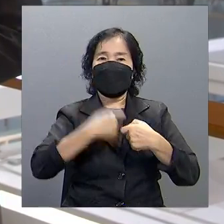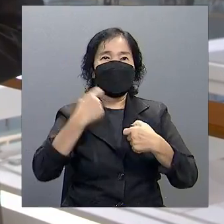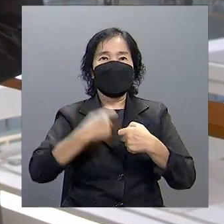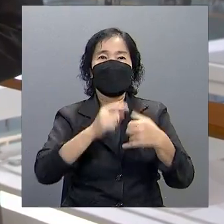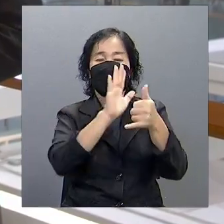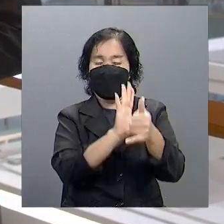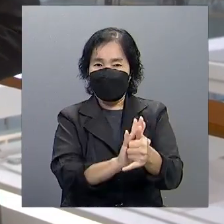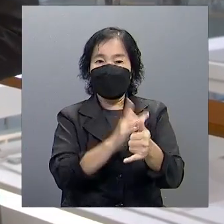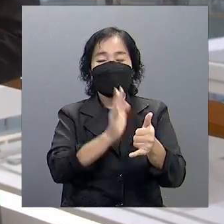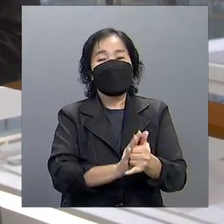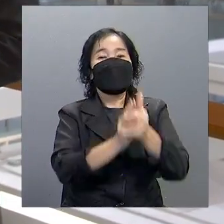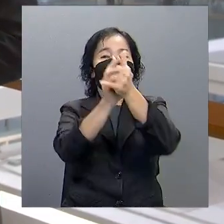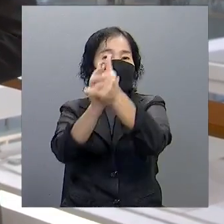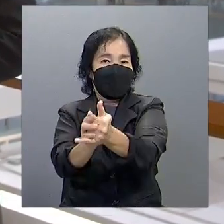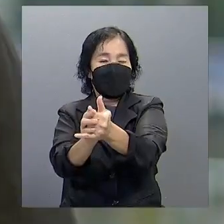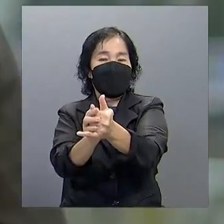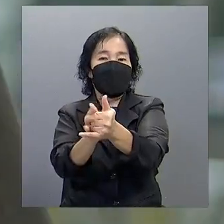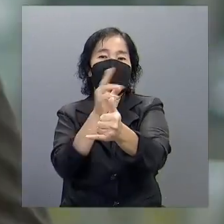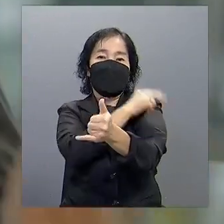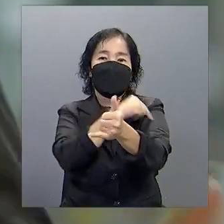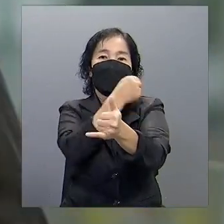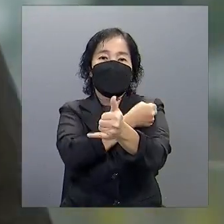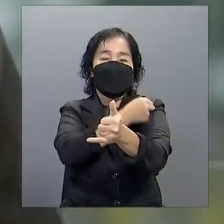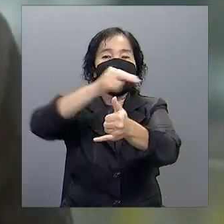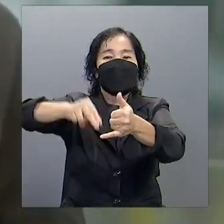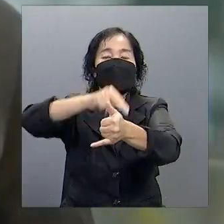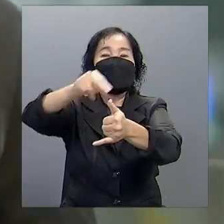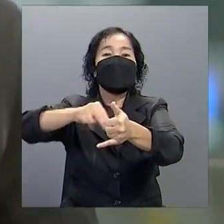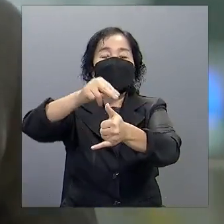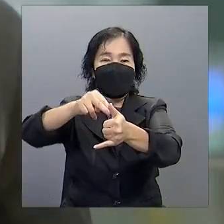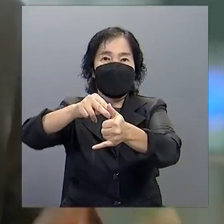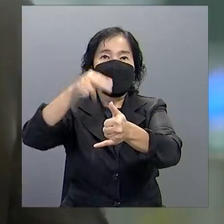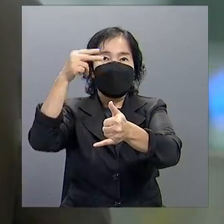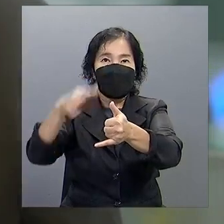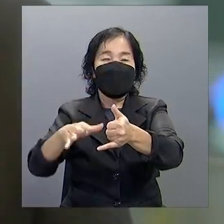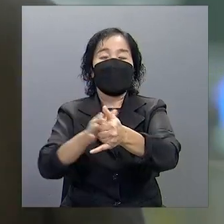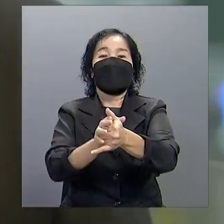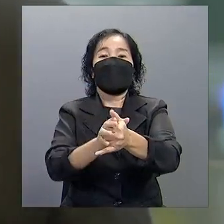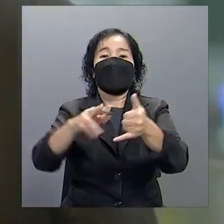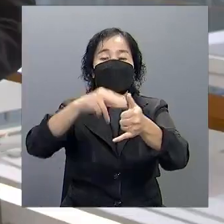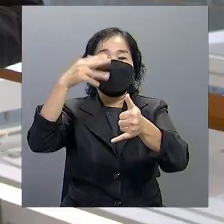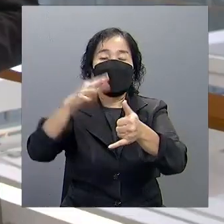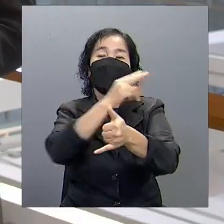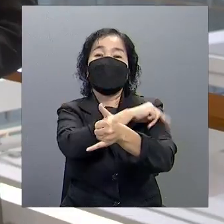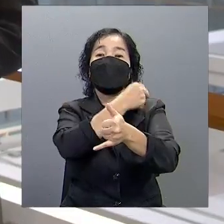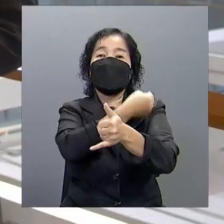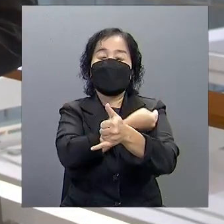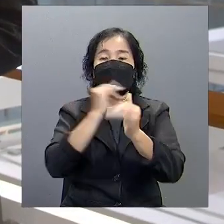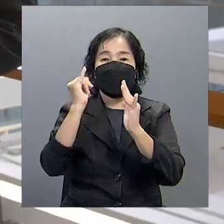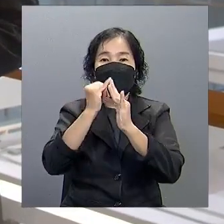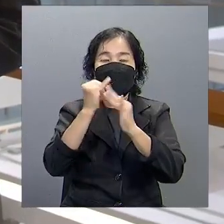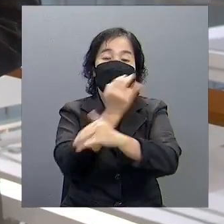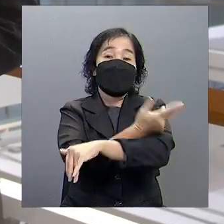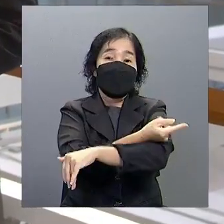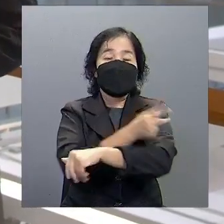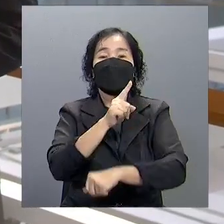ไม่ได้ก็ต้องกลับมาร ักษา โอเคร ักษาก็จะส่งให้พื้นที ่ ทางโรงพยาบาลในจังหวัดก ็ ใช้มาตรการสาธารณสุขระบบบริ